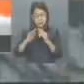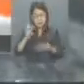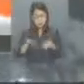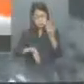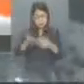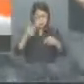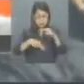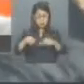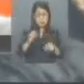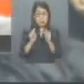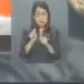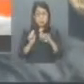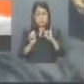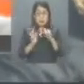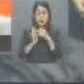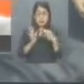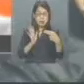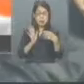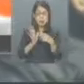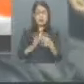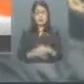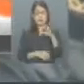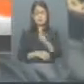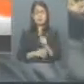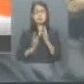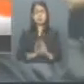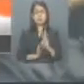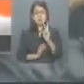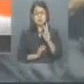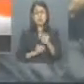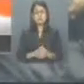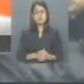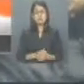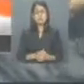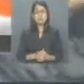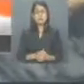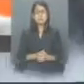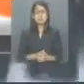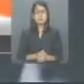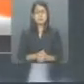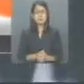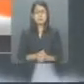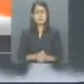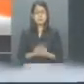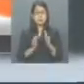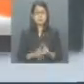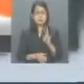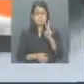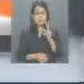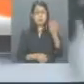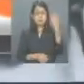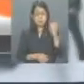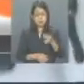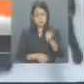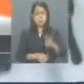ได้ผู้กำลังสองนายคือนายมะรอนีประมงสนอและนายอิสมาเอลเจฮะซึ่งสองคนเนี่ยยอมกลับใจแล้วก็ให้ข้อมูลข่าวสาร